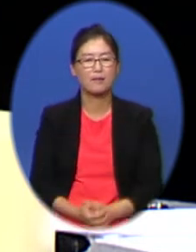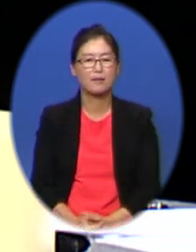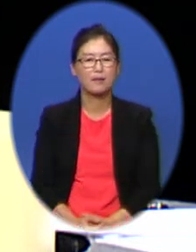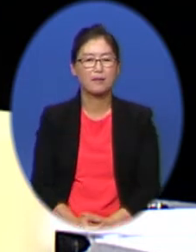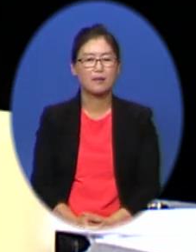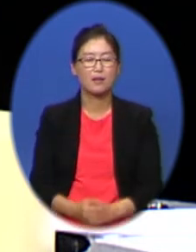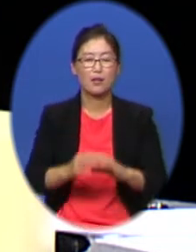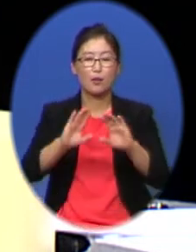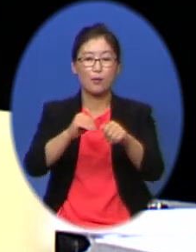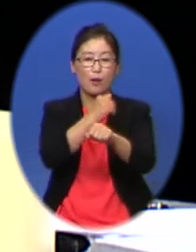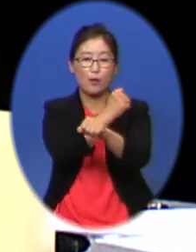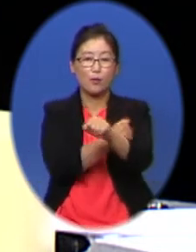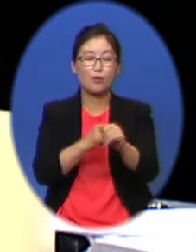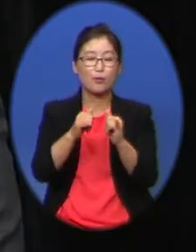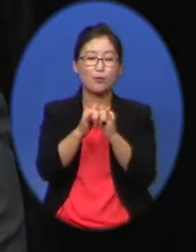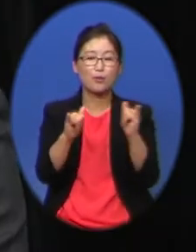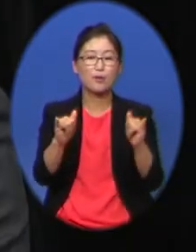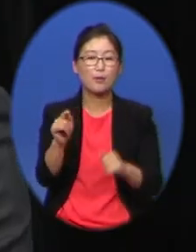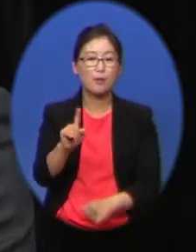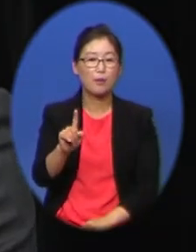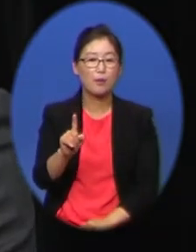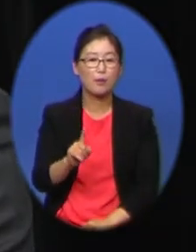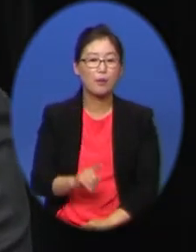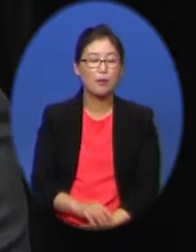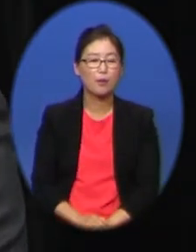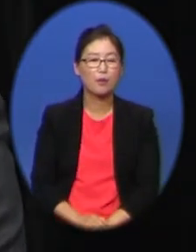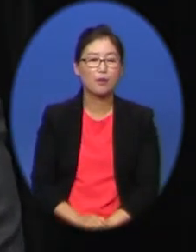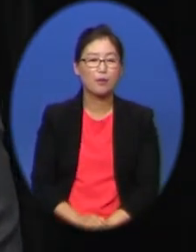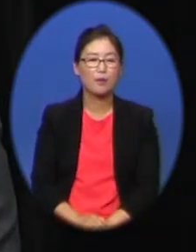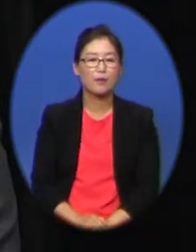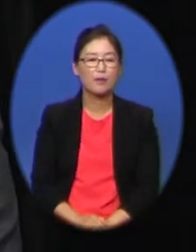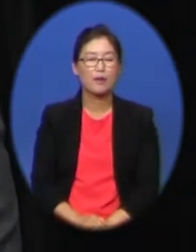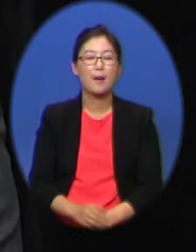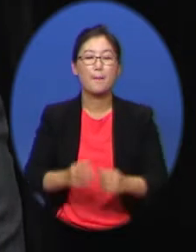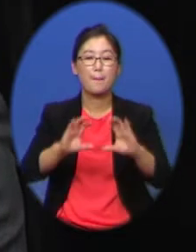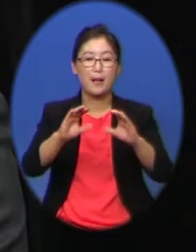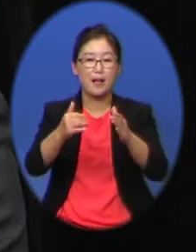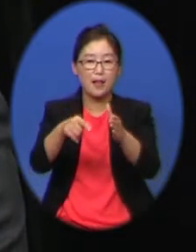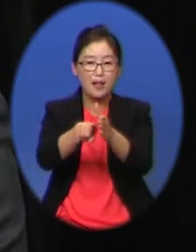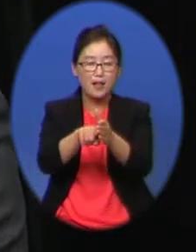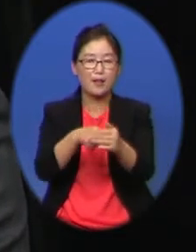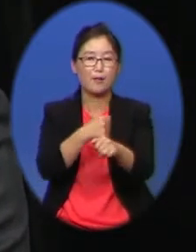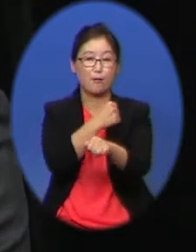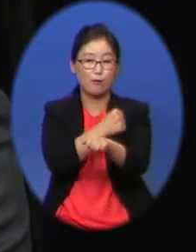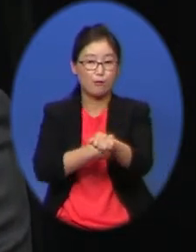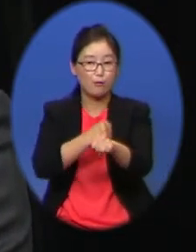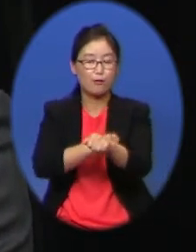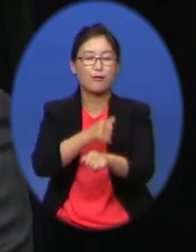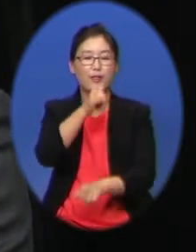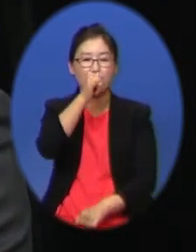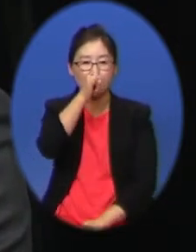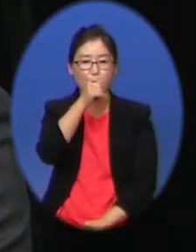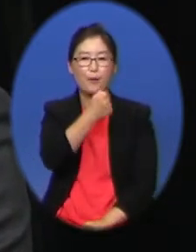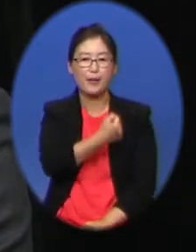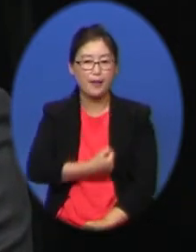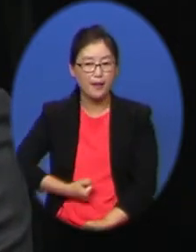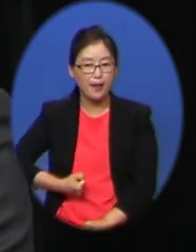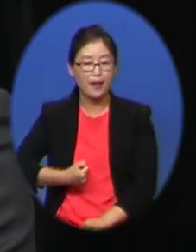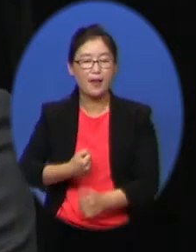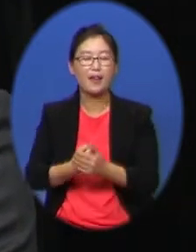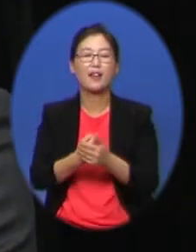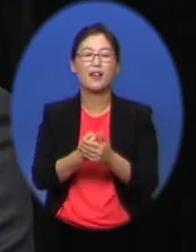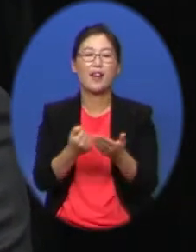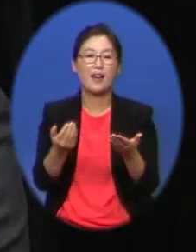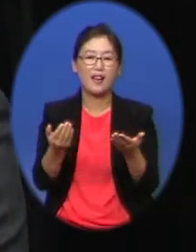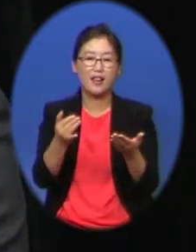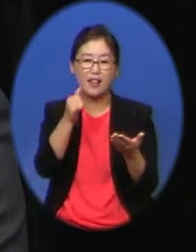함은 어떤 분들을 말하는 것이죠? 네, 국가유공자란 국가를 위하여 공헌하였거나 희생된 사람으로서